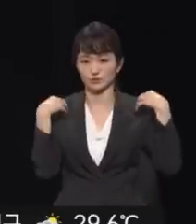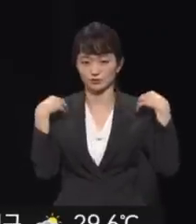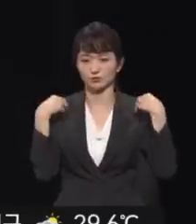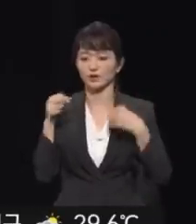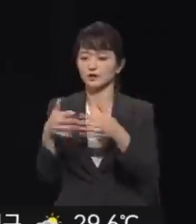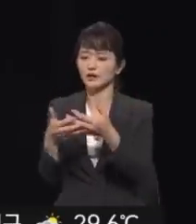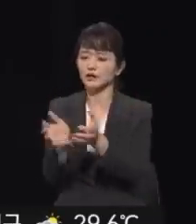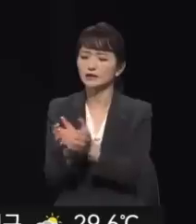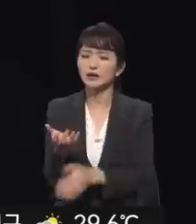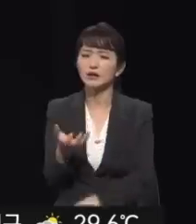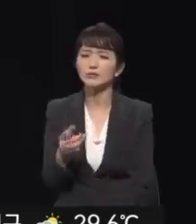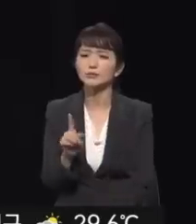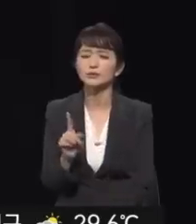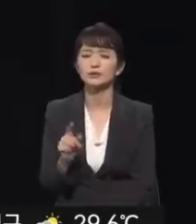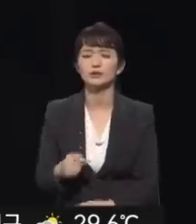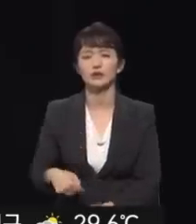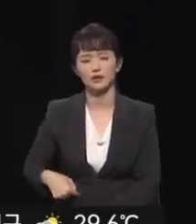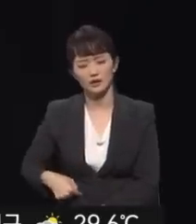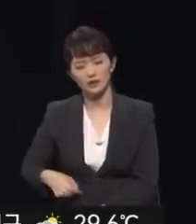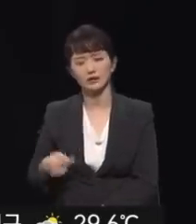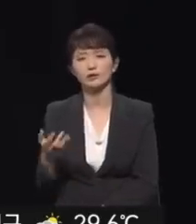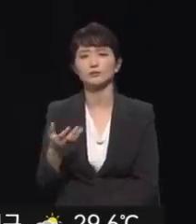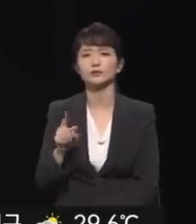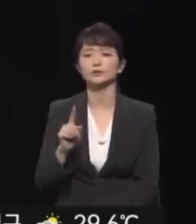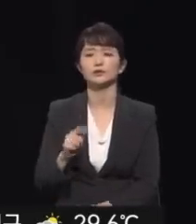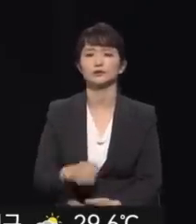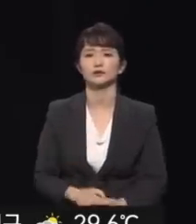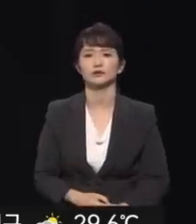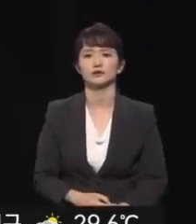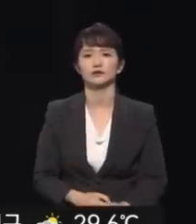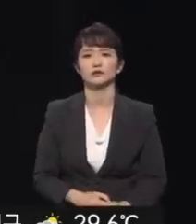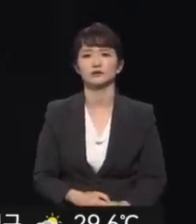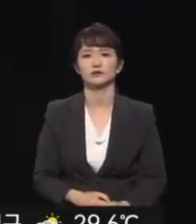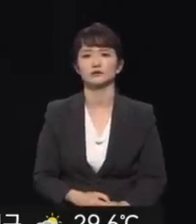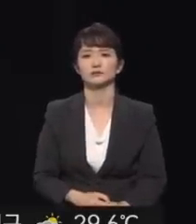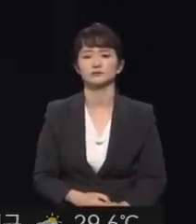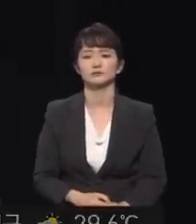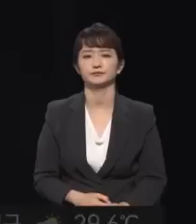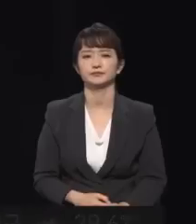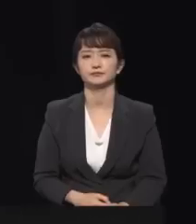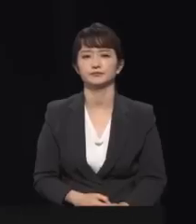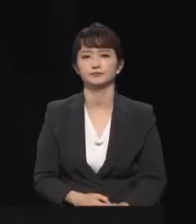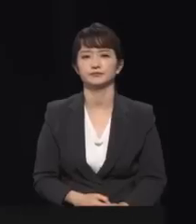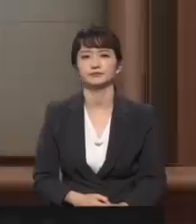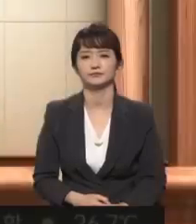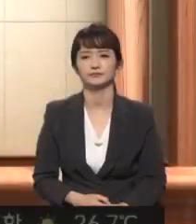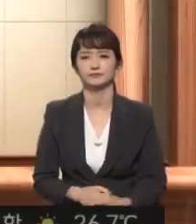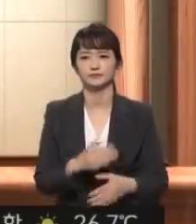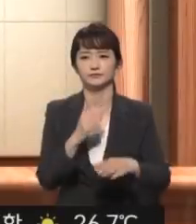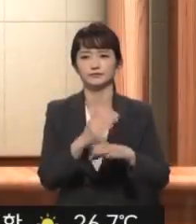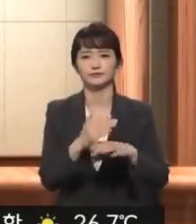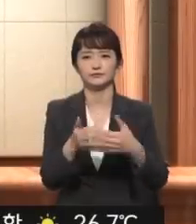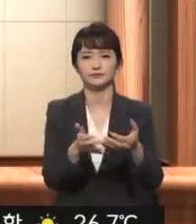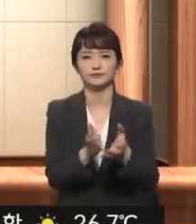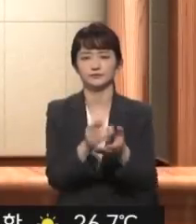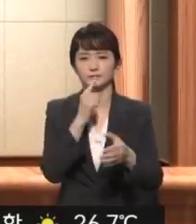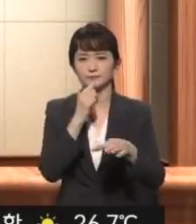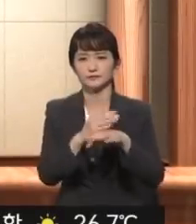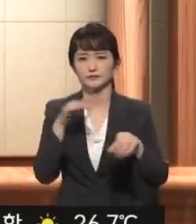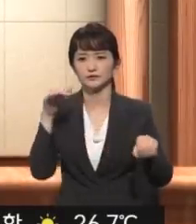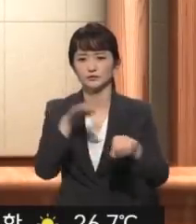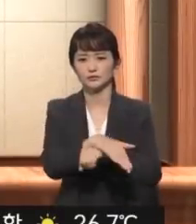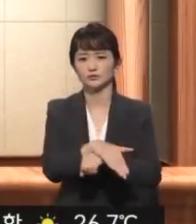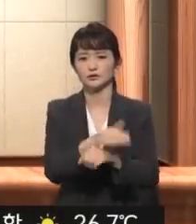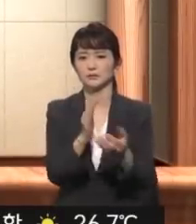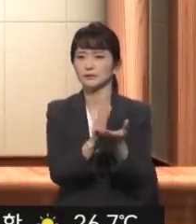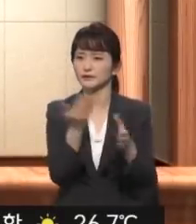아픈 부분이 이 판단 안에 하나가 있습니다 이걸 하나 얘길 하면서 가겠습니다 정당 민주주의의 위반 여부에 판단하면서